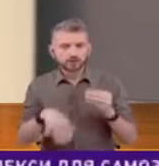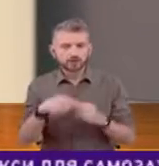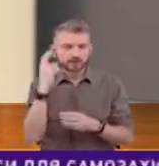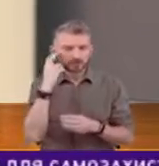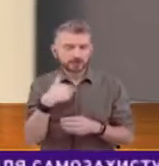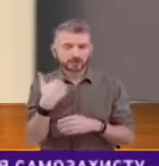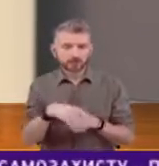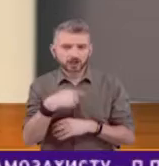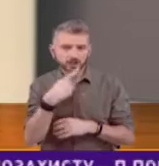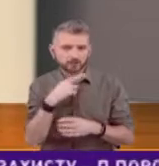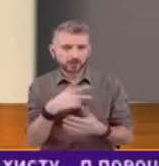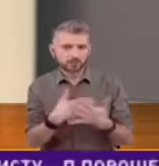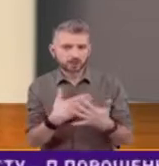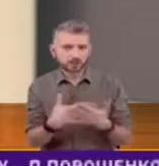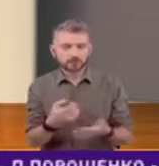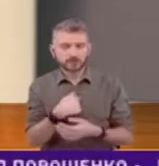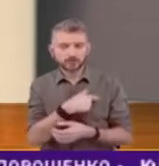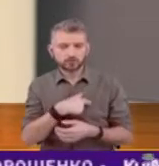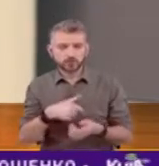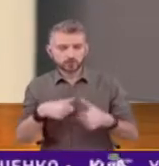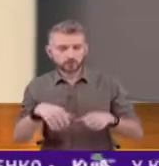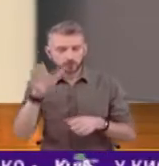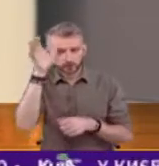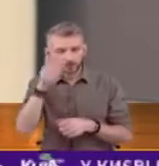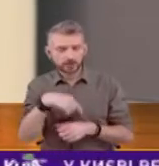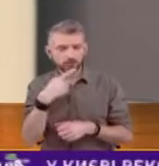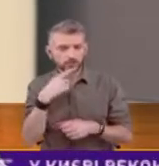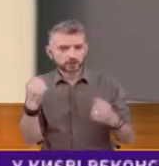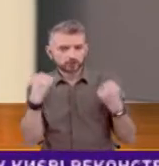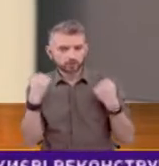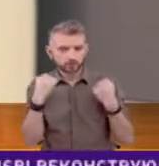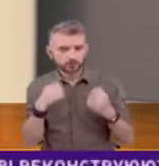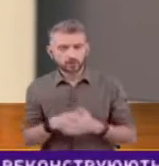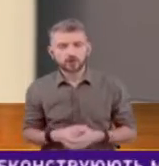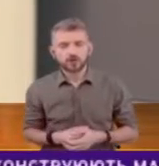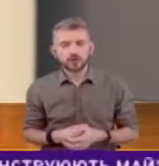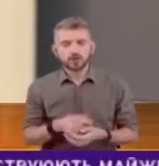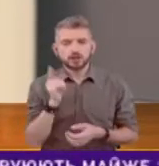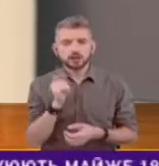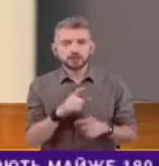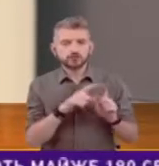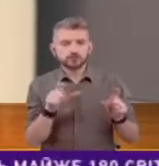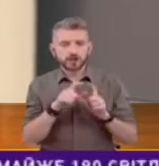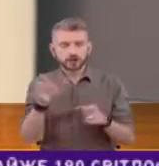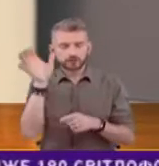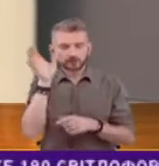я вже казав вам, як приклад, дивіться, я депутат комісії освіти, молоді і спорту, 1000 закладів